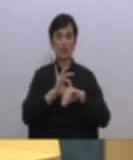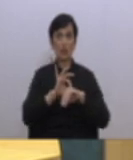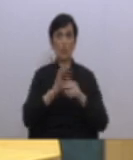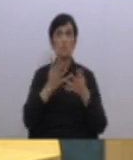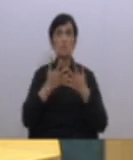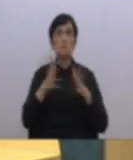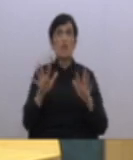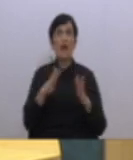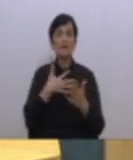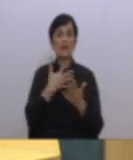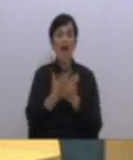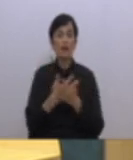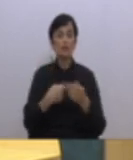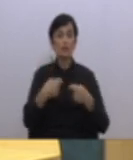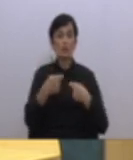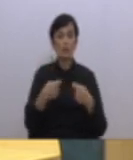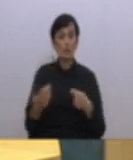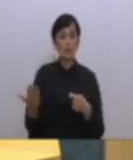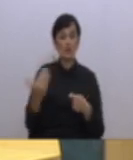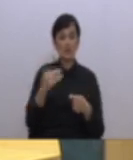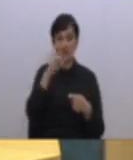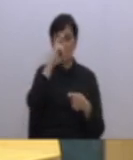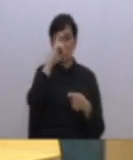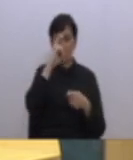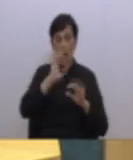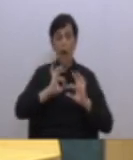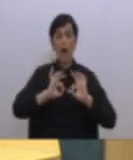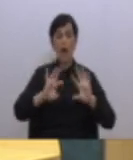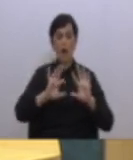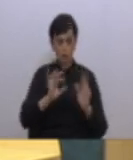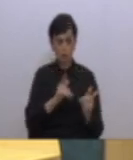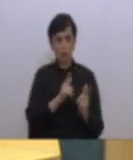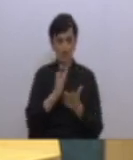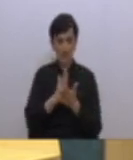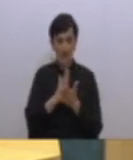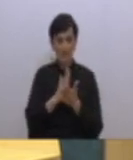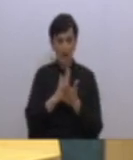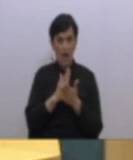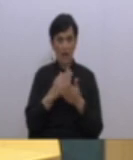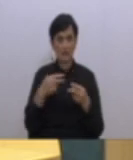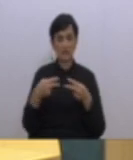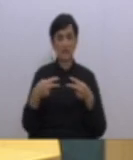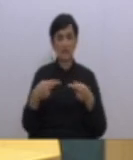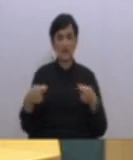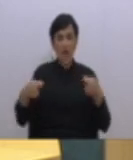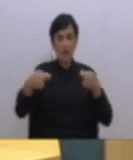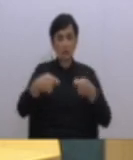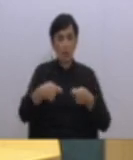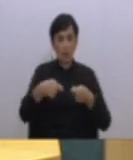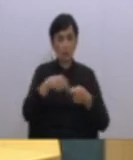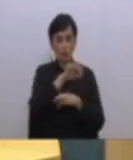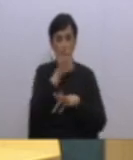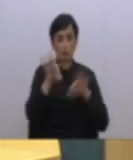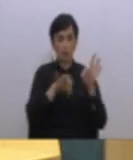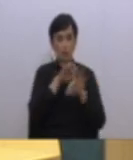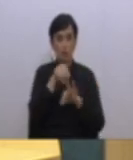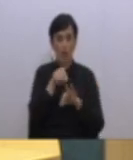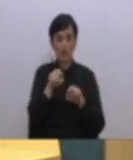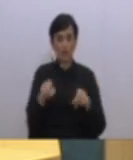actorul baze, cerul business izgă. Sahunți cu asta de strum, zaduart. Tana mână zile obă, și eu uitanut, aia am proiecte, zgam hoțe ile